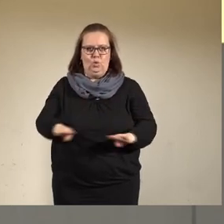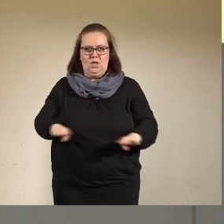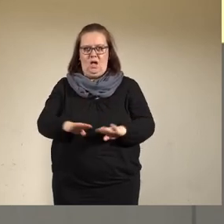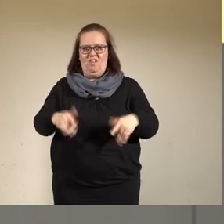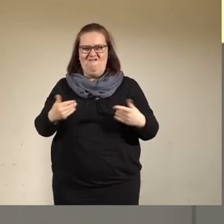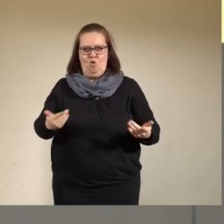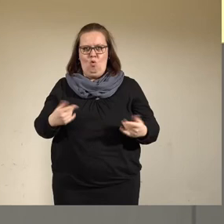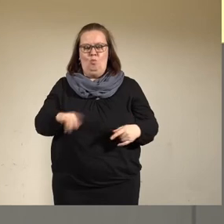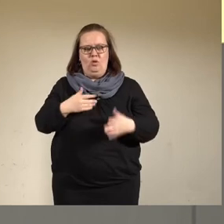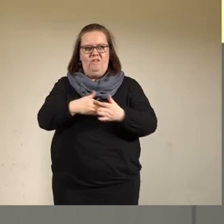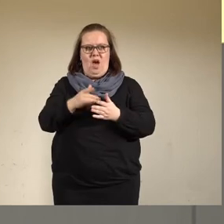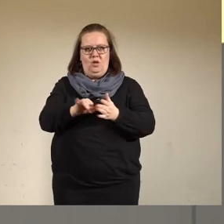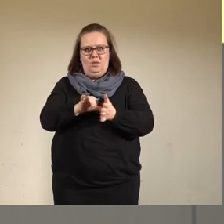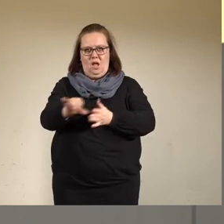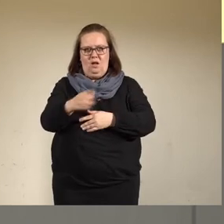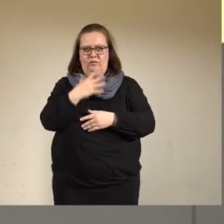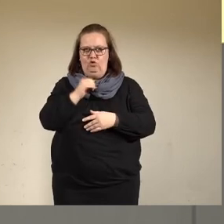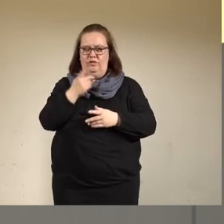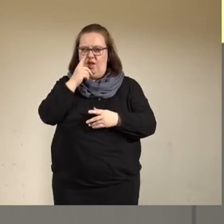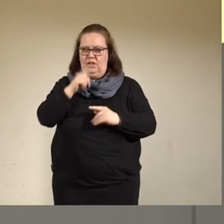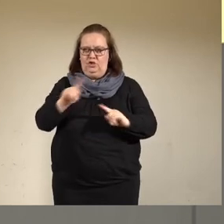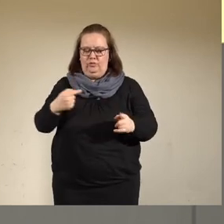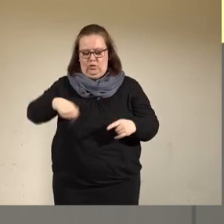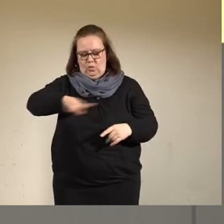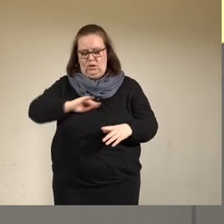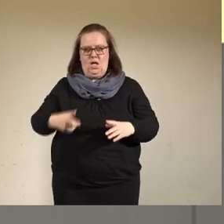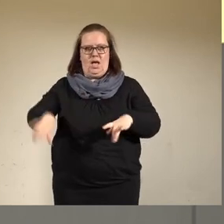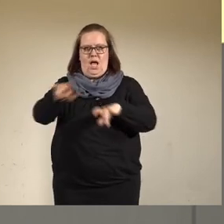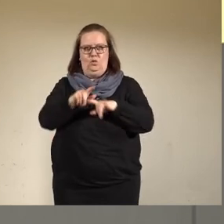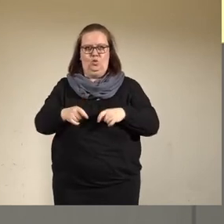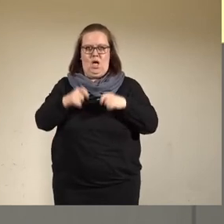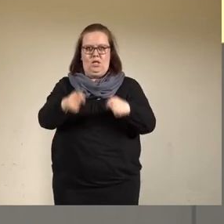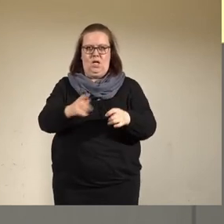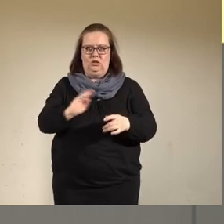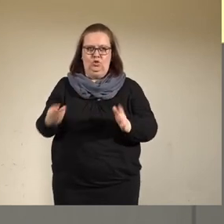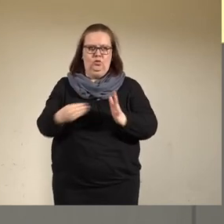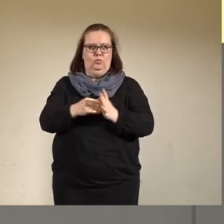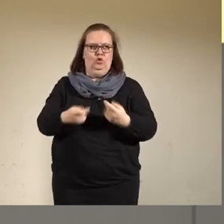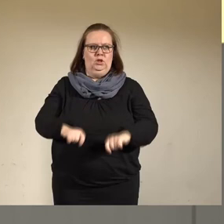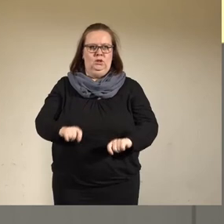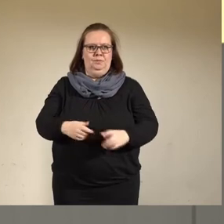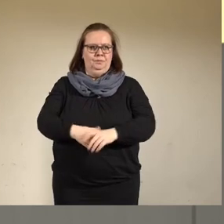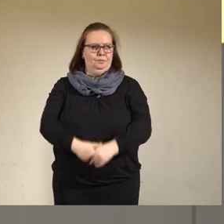hernehmen, diese weiterhin auszuzahlen, wenn wir unseren Ergänzungsantrag nicht beschließen?